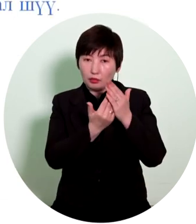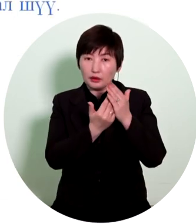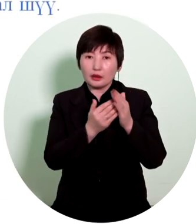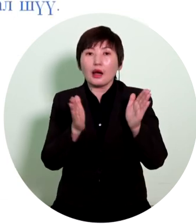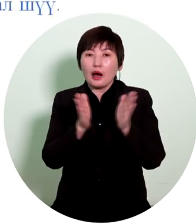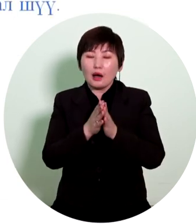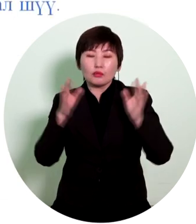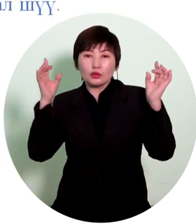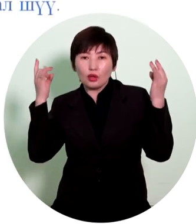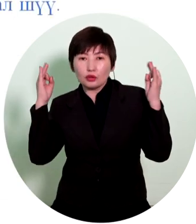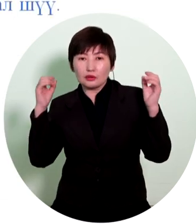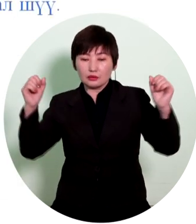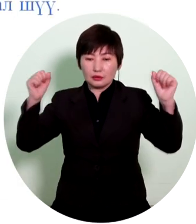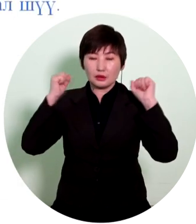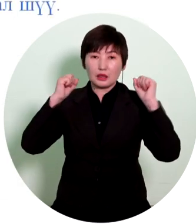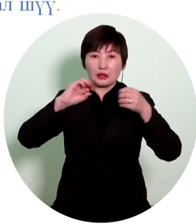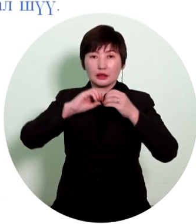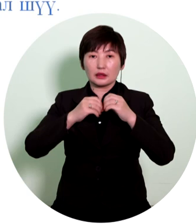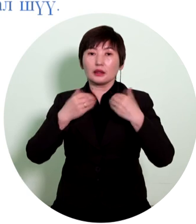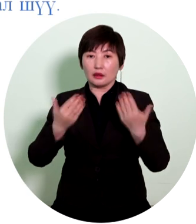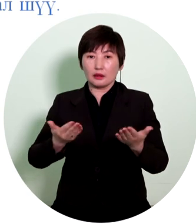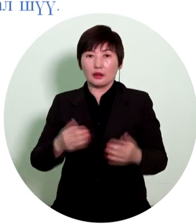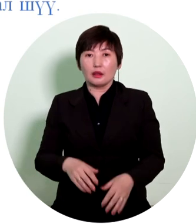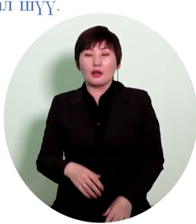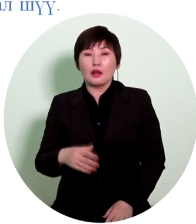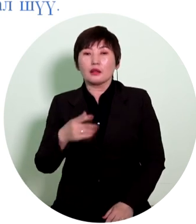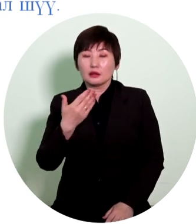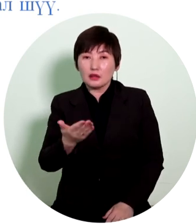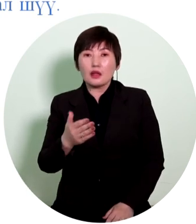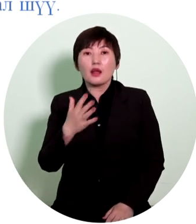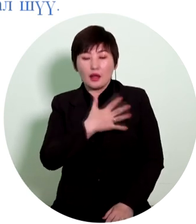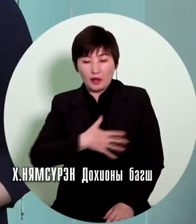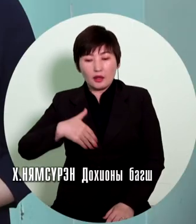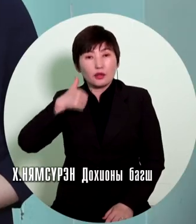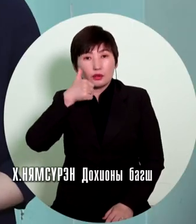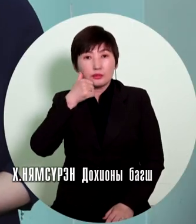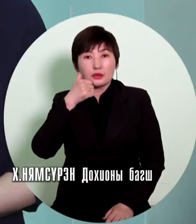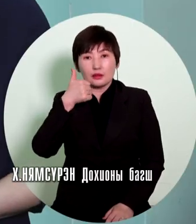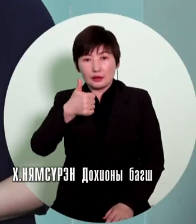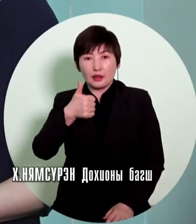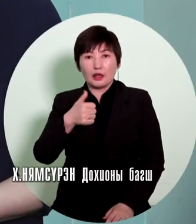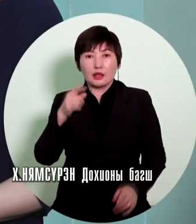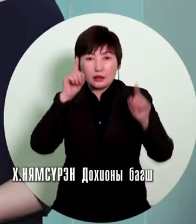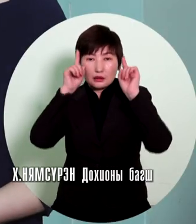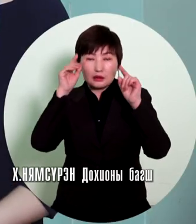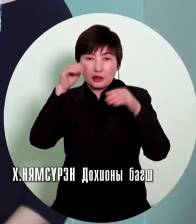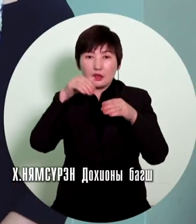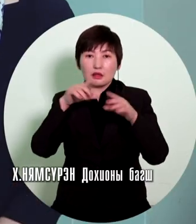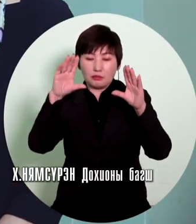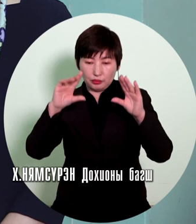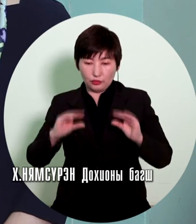хамтдаа тоглож дасгал хөдөлгөөн хийж хөвших хэрэгтэй. Энэ нь чиний эрүүл мэндэд маш сайнаар нөлөөлж мөн стрессийг бууруулах